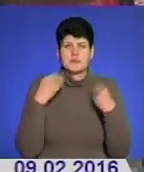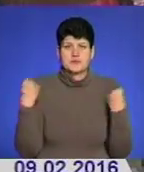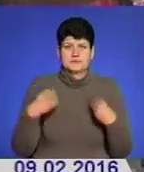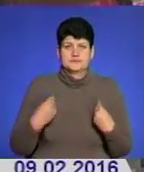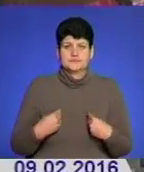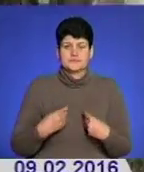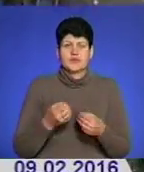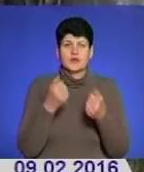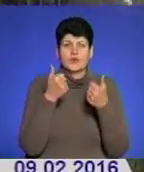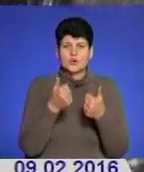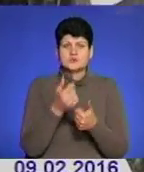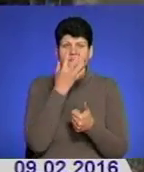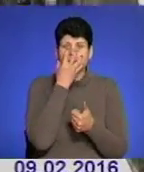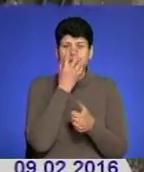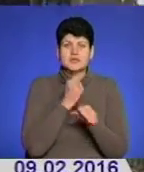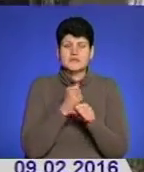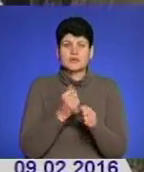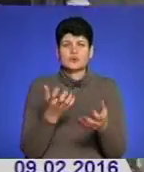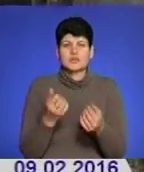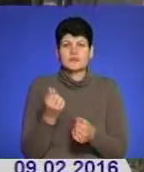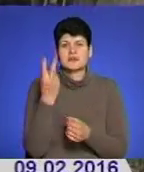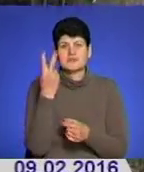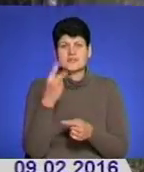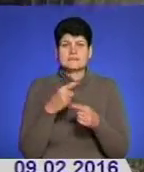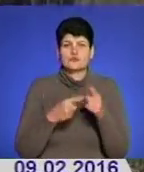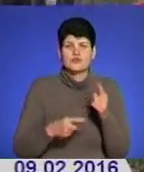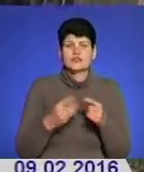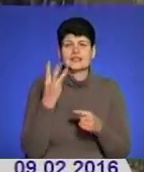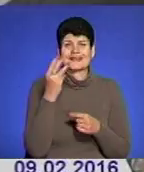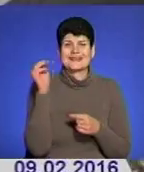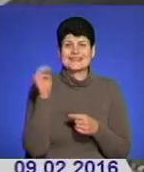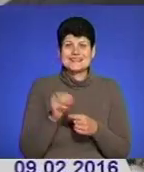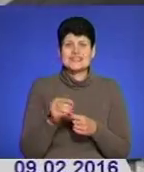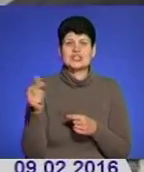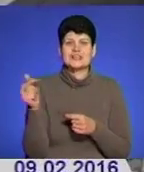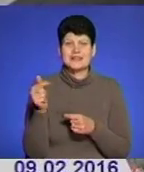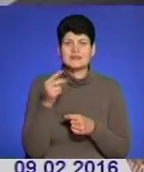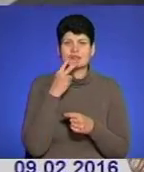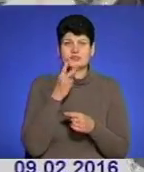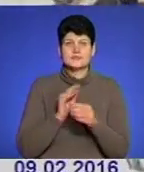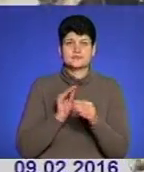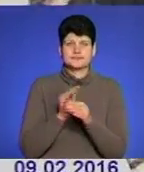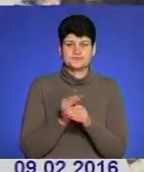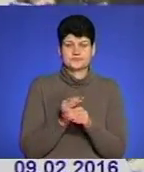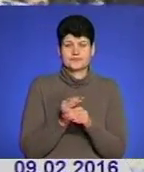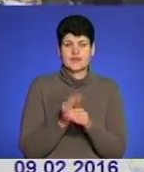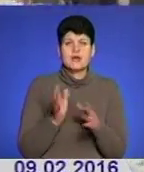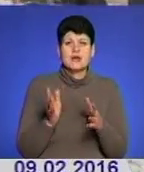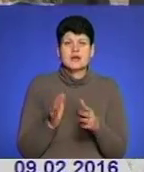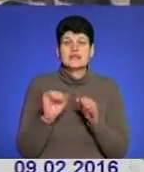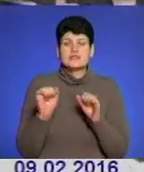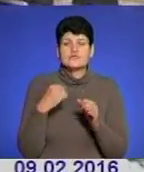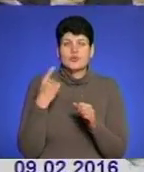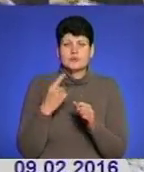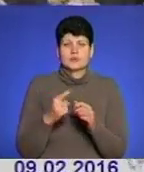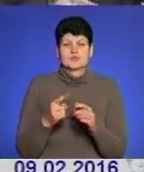хороших респіраторів, працівники отримують в середньому 2,5-3 тисячі гривень, враховуючи надбавки. Керівництво області обіцяє